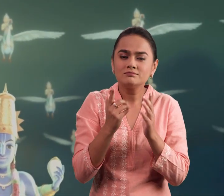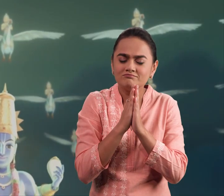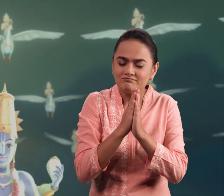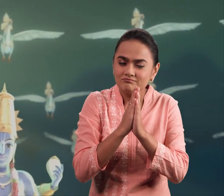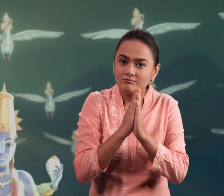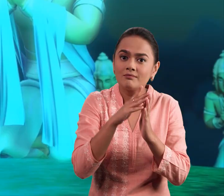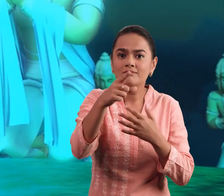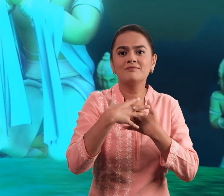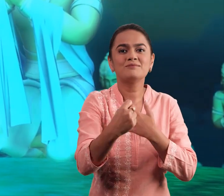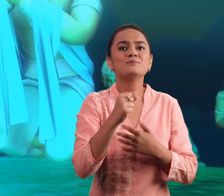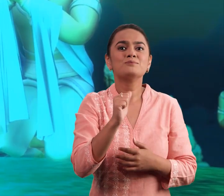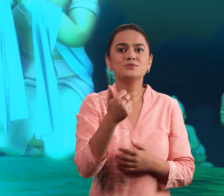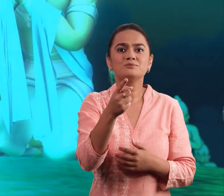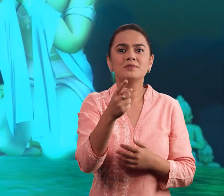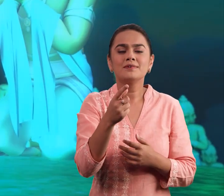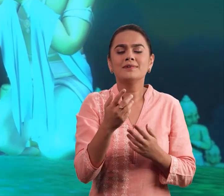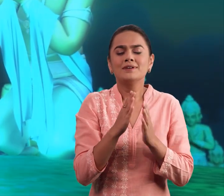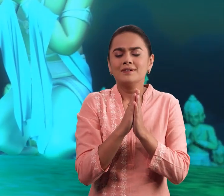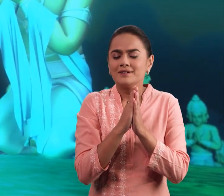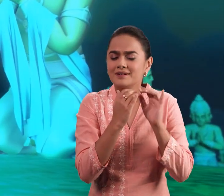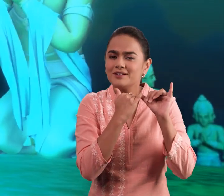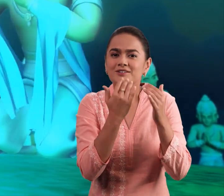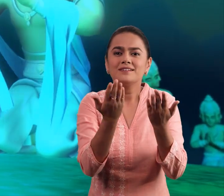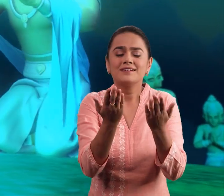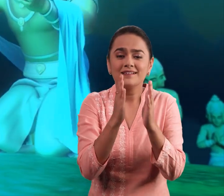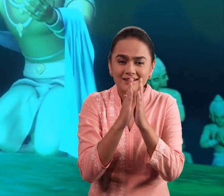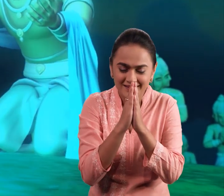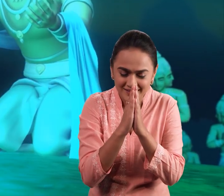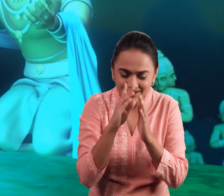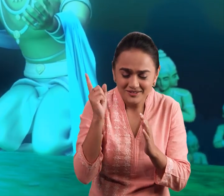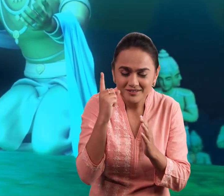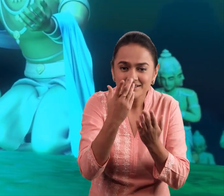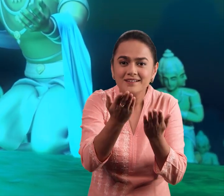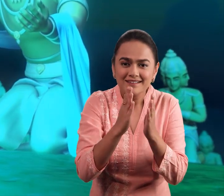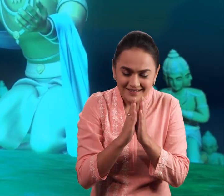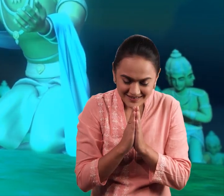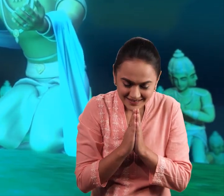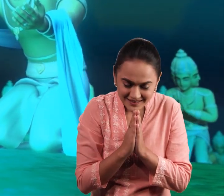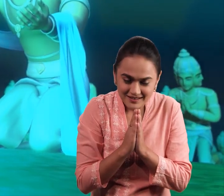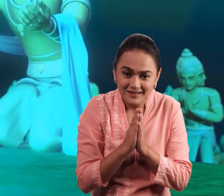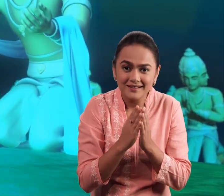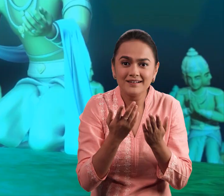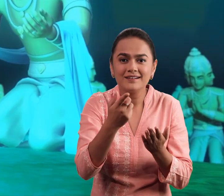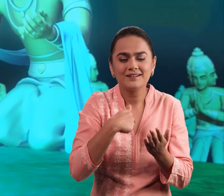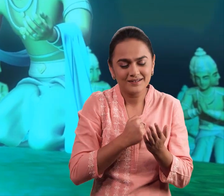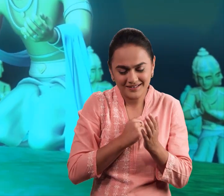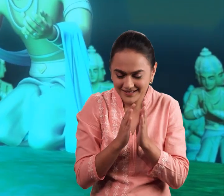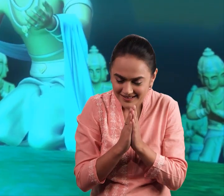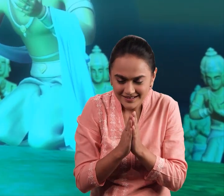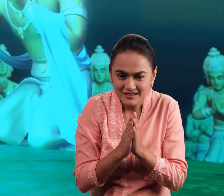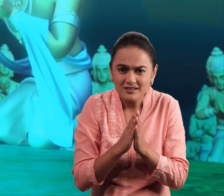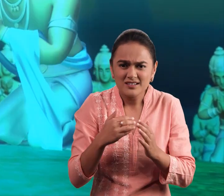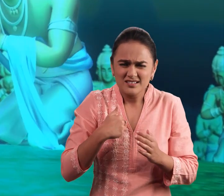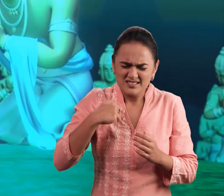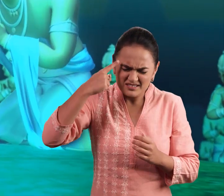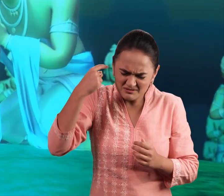की आवश्यकता है। ओ कृष्ण, ओ विष्णु मेरे प्रभु, ओ स्वामी,